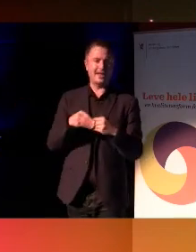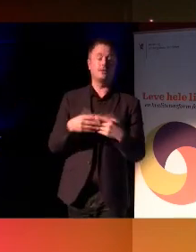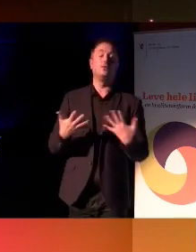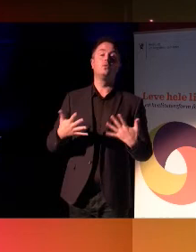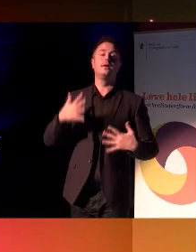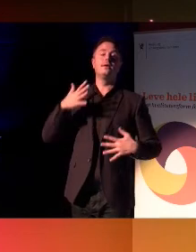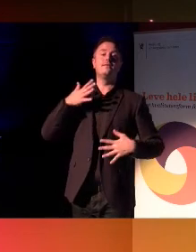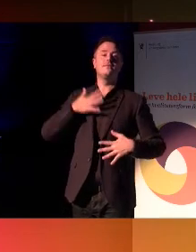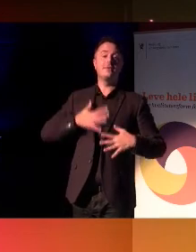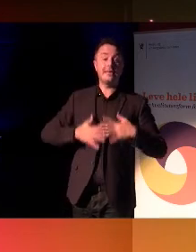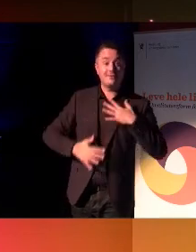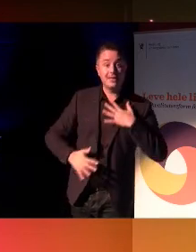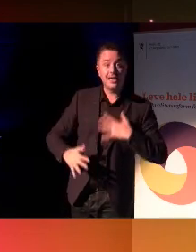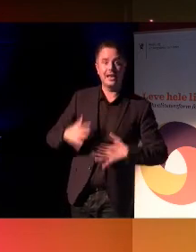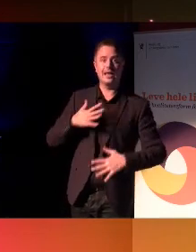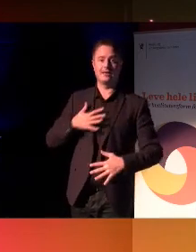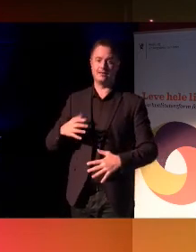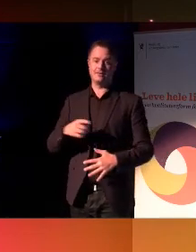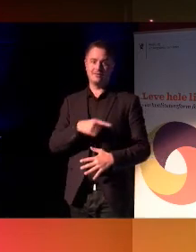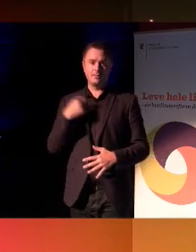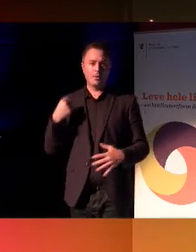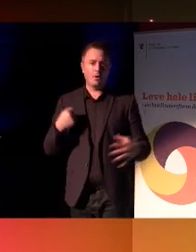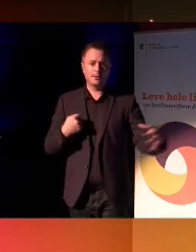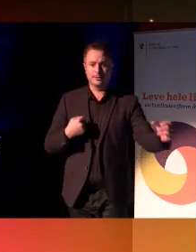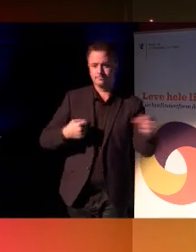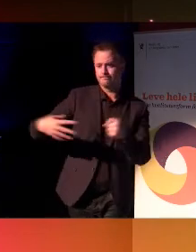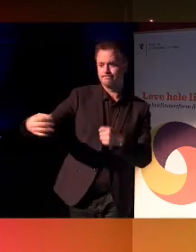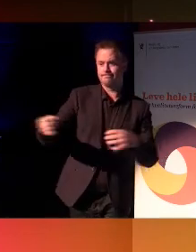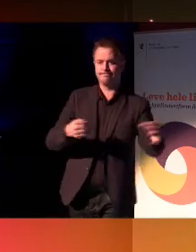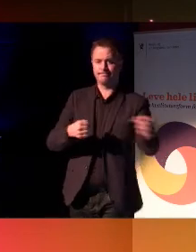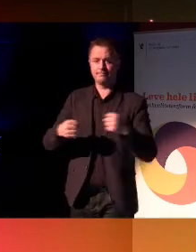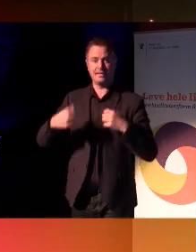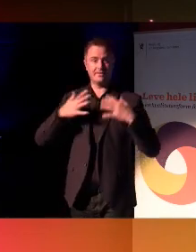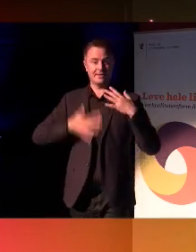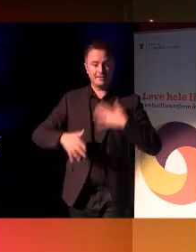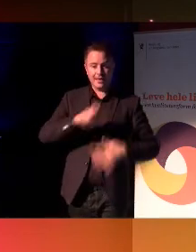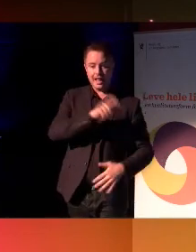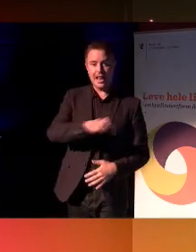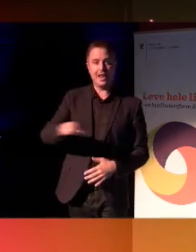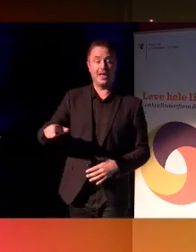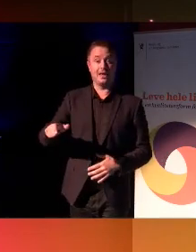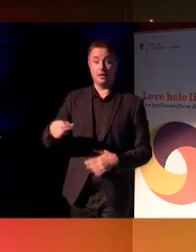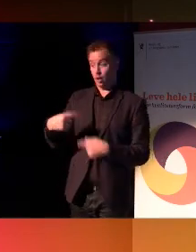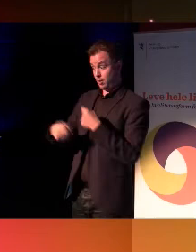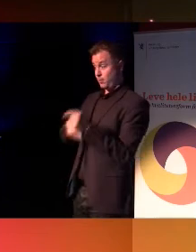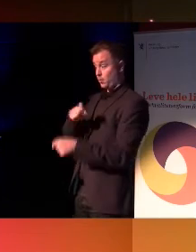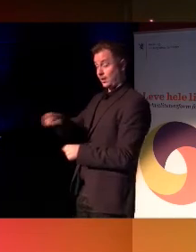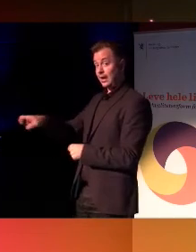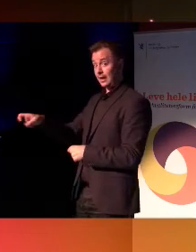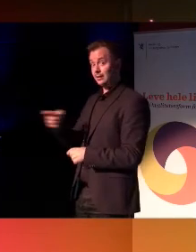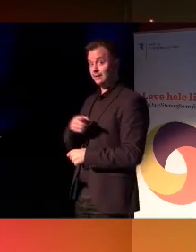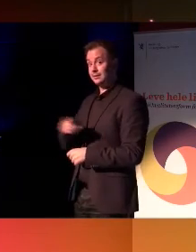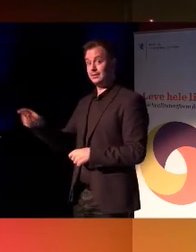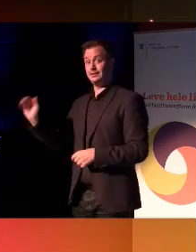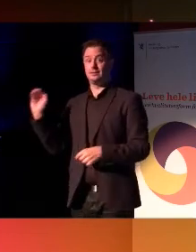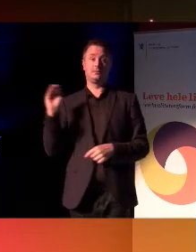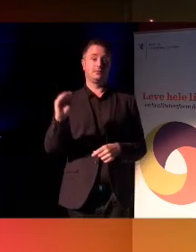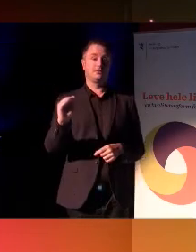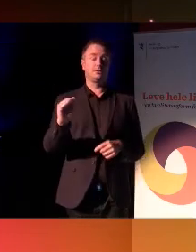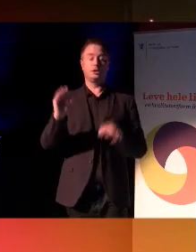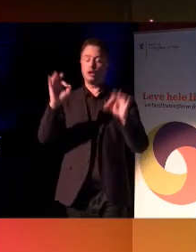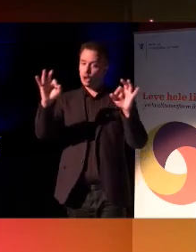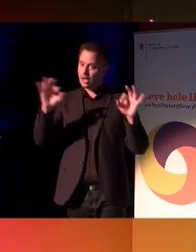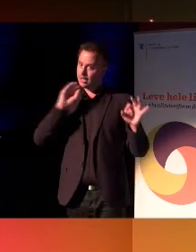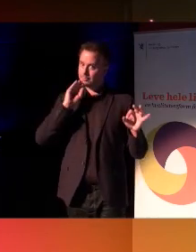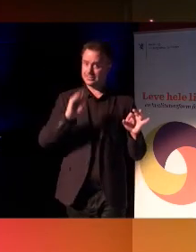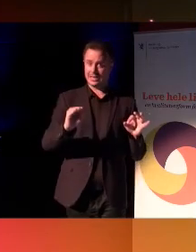må mobilisere en frivillighet inn. Brukerne hadde jo da gitt sitt klare beskjed på